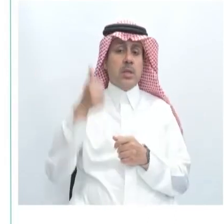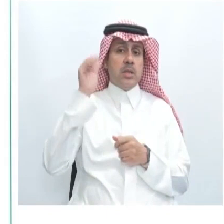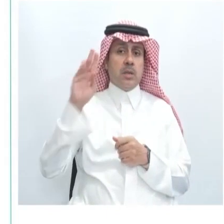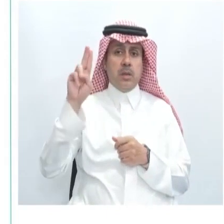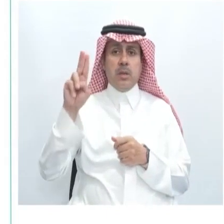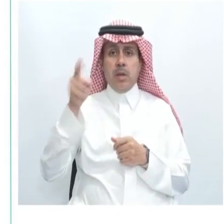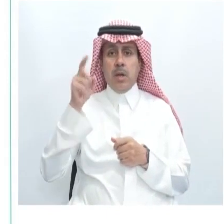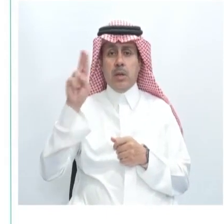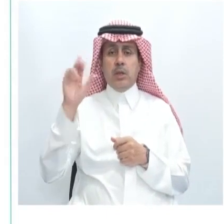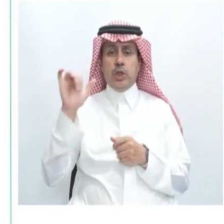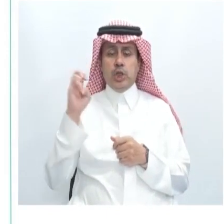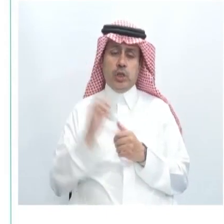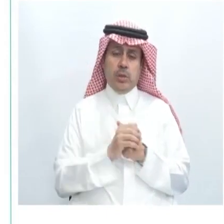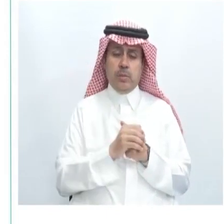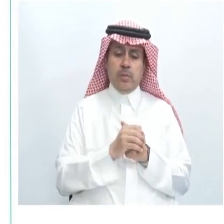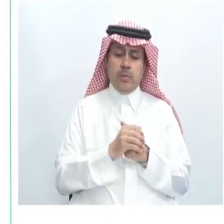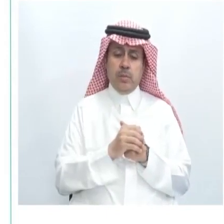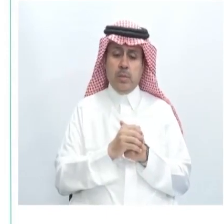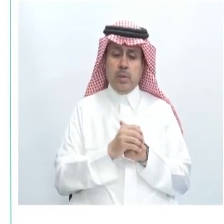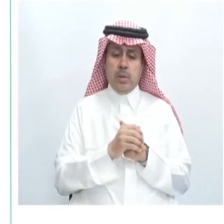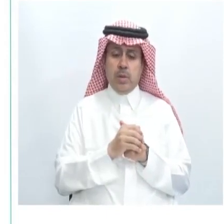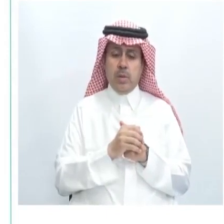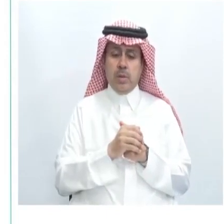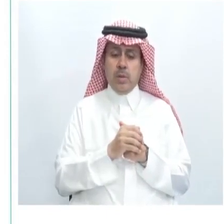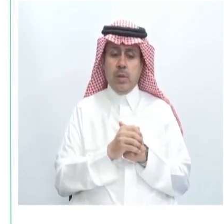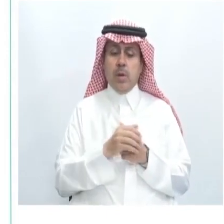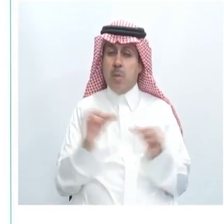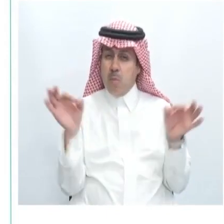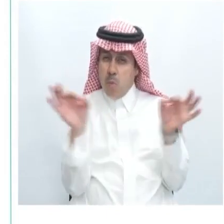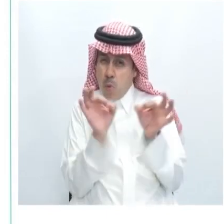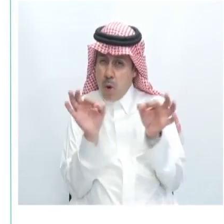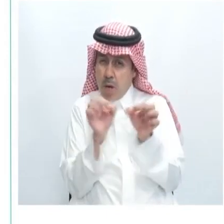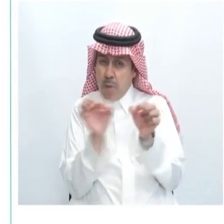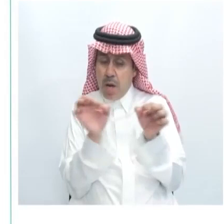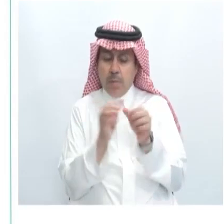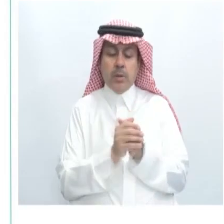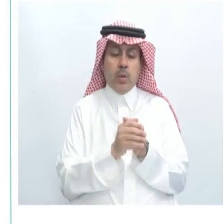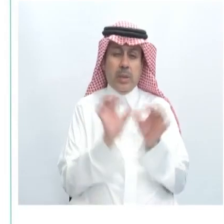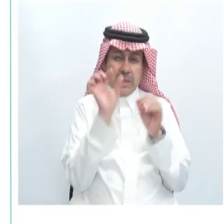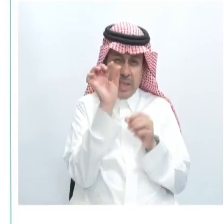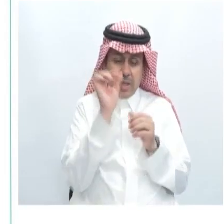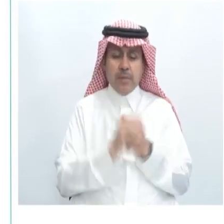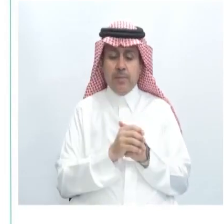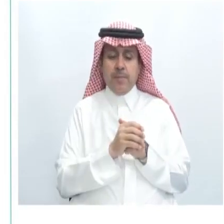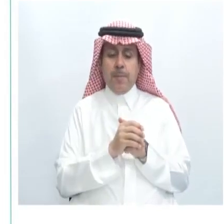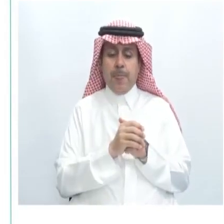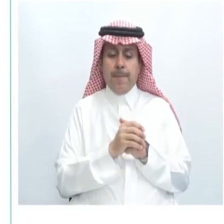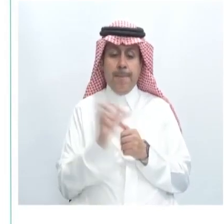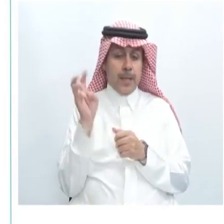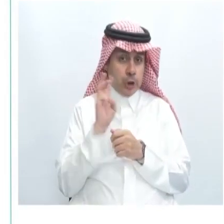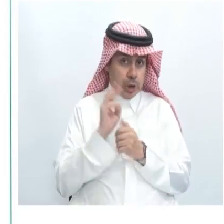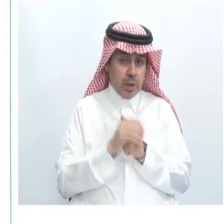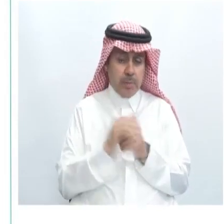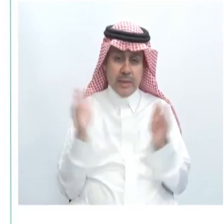وايضا اصبح لدينا مقاربات اصبح لدينا امور دقيقه وبالتالي الشركه